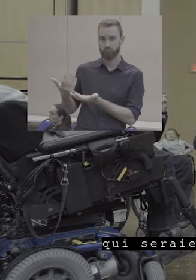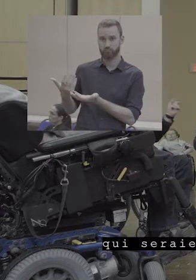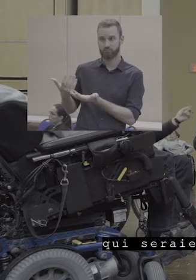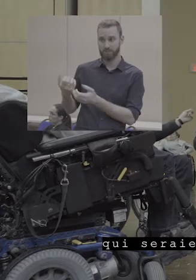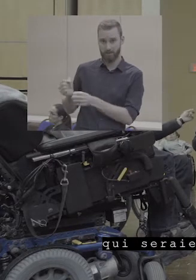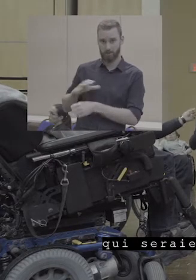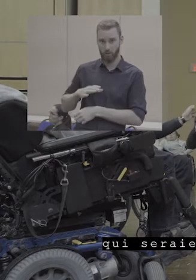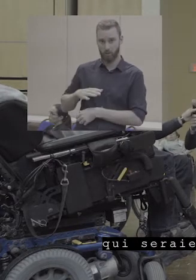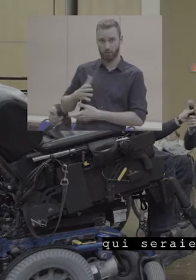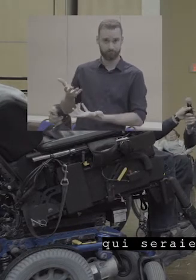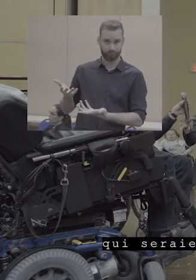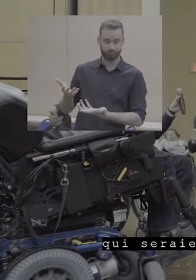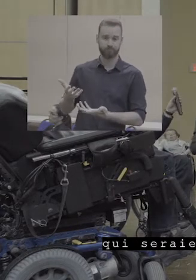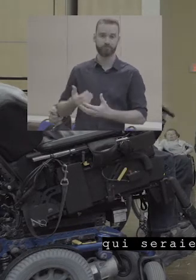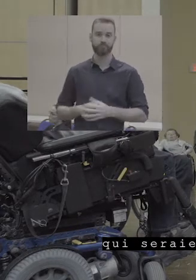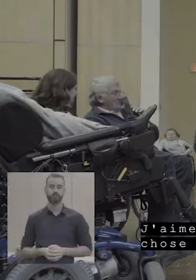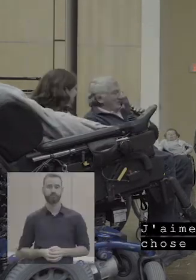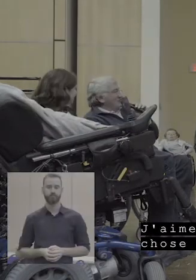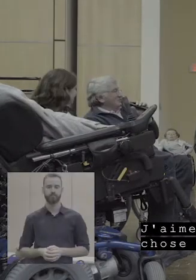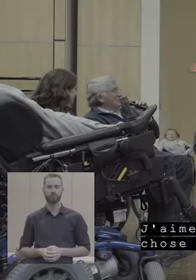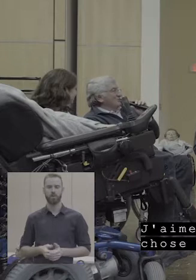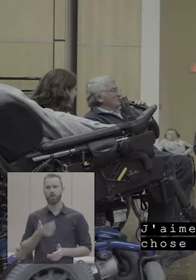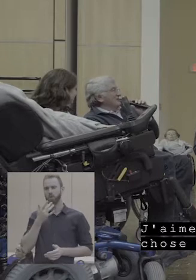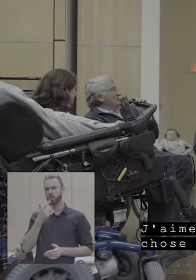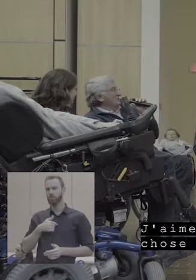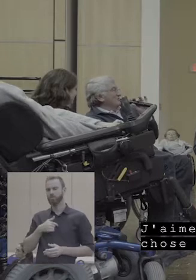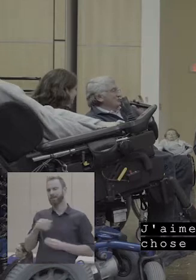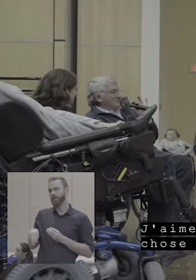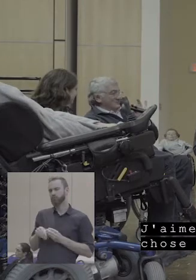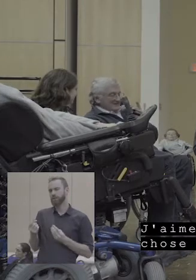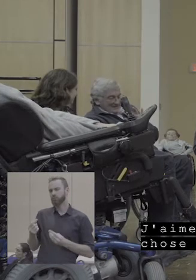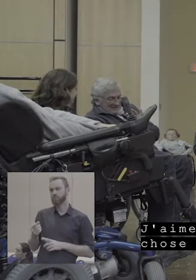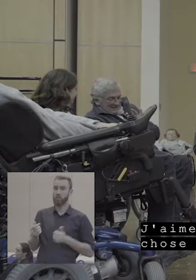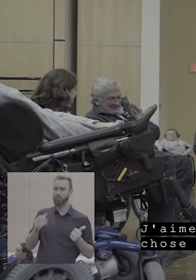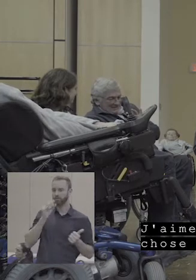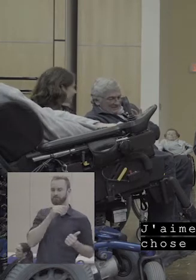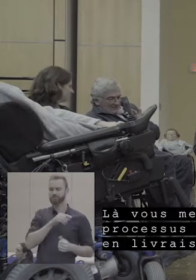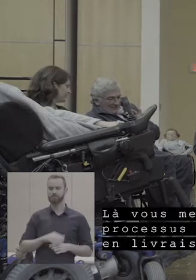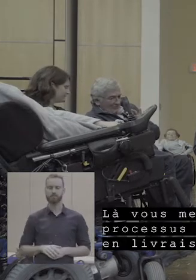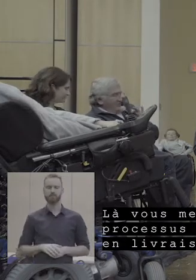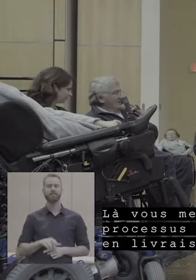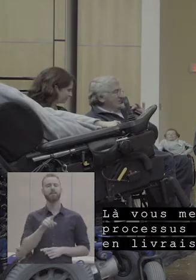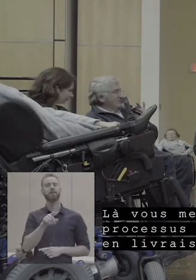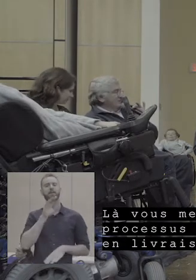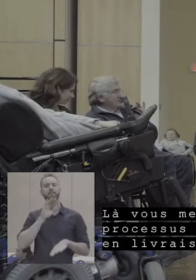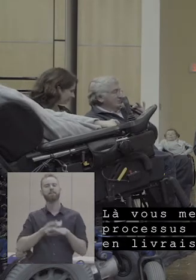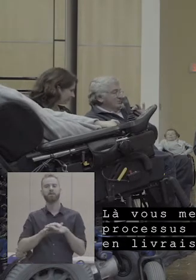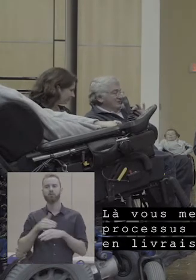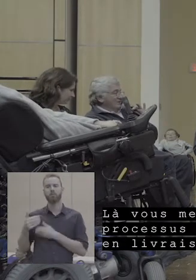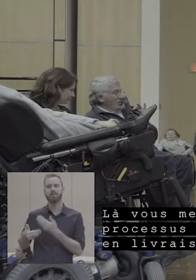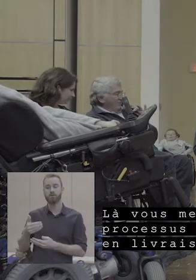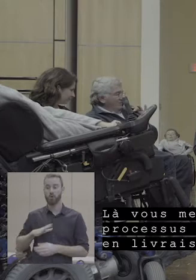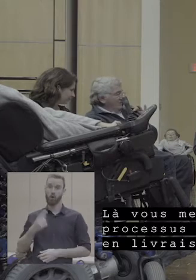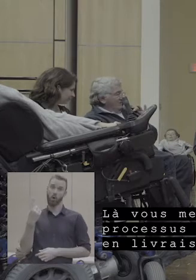seraient disponibles? J'aimerais rajouter un petit quelque chose par-dessus ça. Là, vous me parlez d'un processus